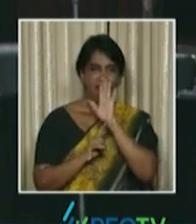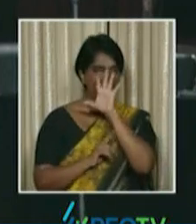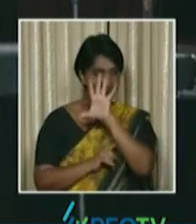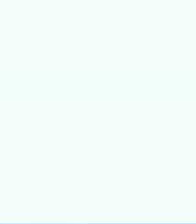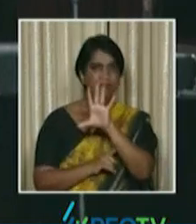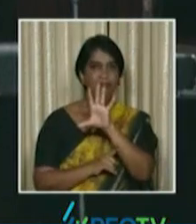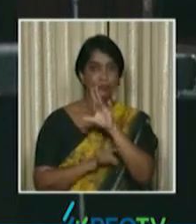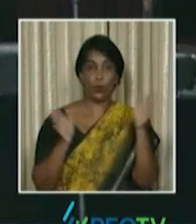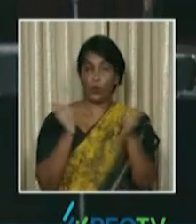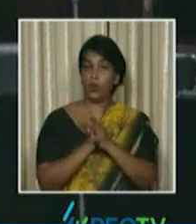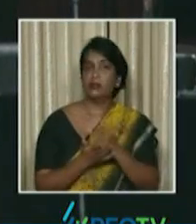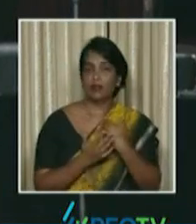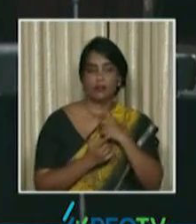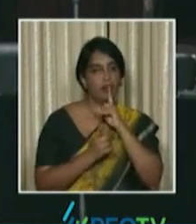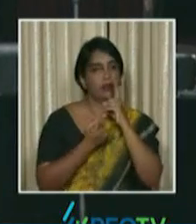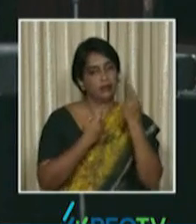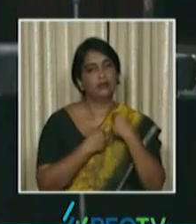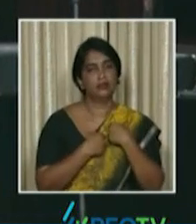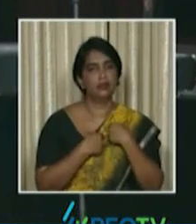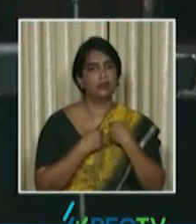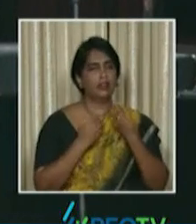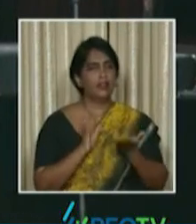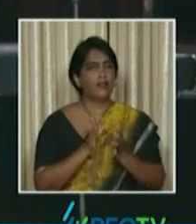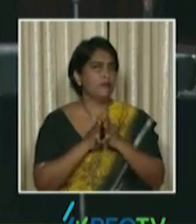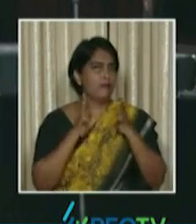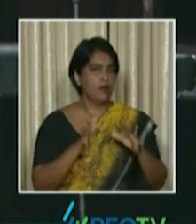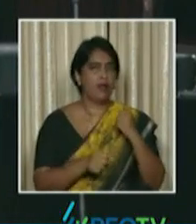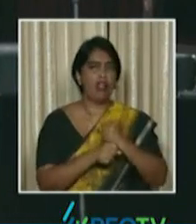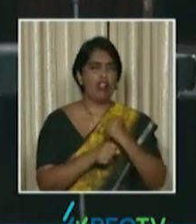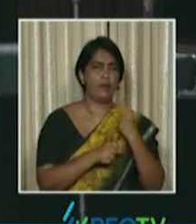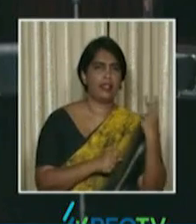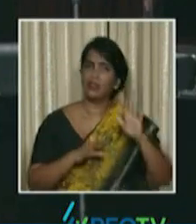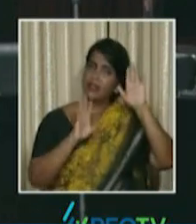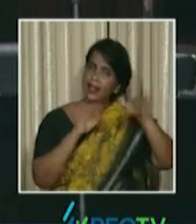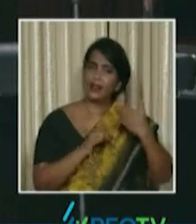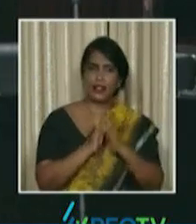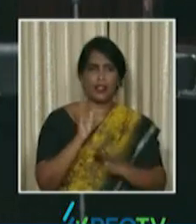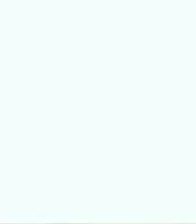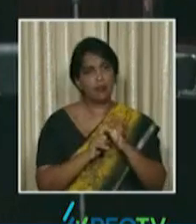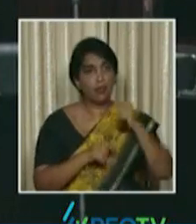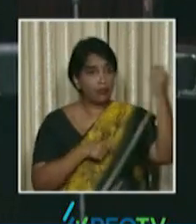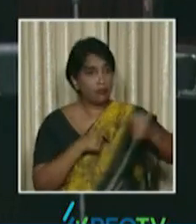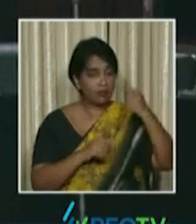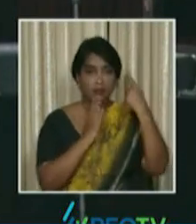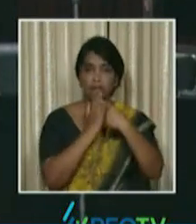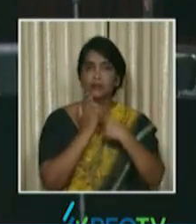දිනක් 18 දිනක්ගේ අයිතිවාසිකම්. මොකද තව වැඩි කරන්න තියෙන ආණ්ඩු පක්ෂයට දෙකයි විපක්ෂයට දෙකයි ඕන්න.